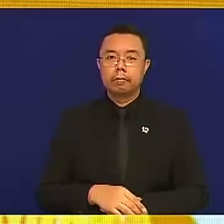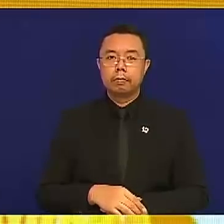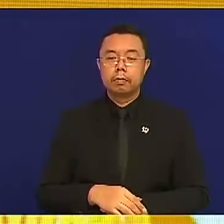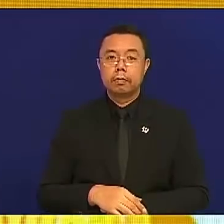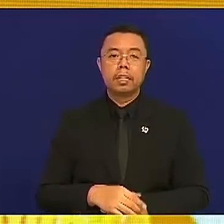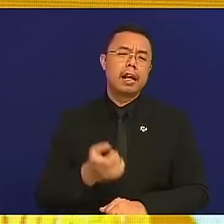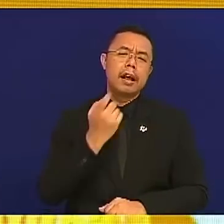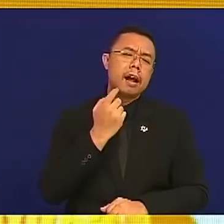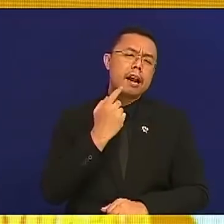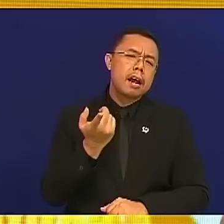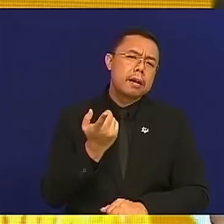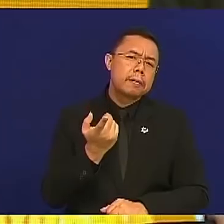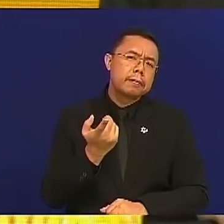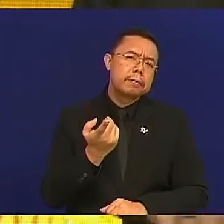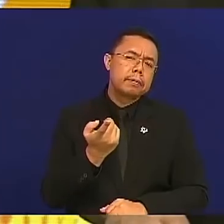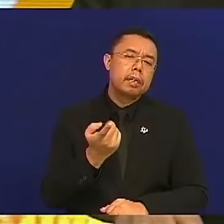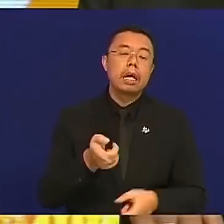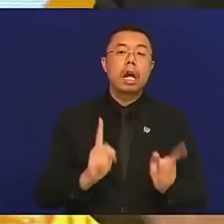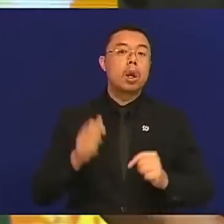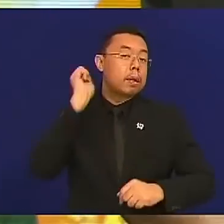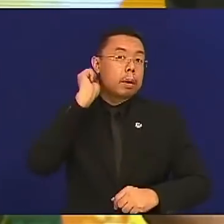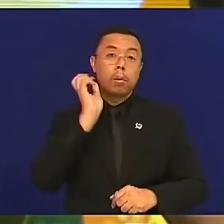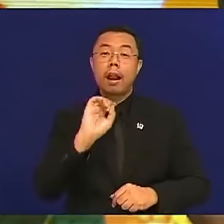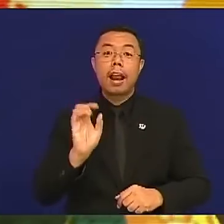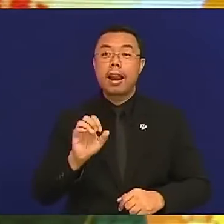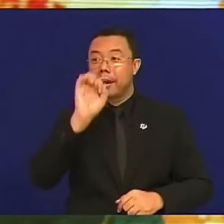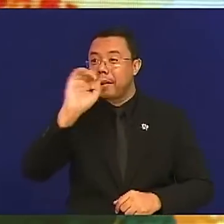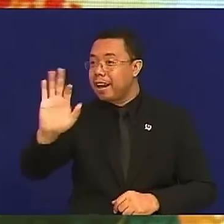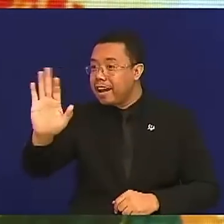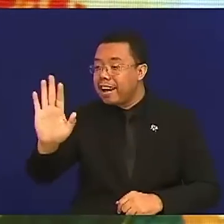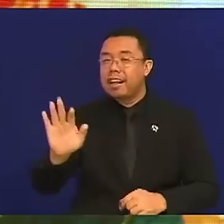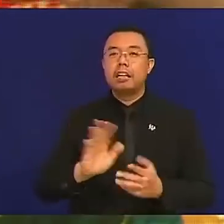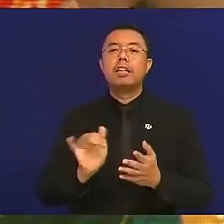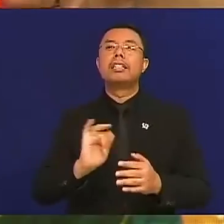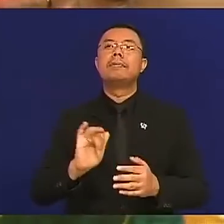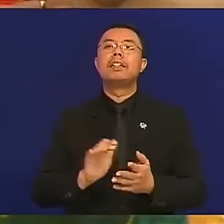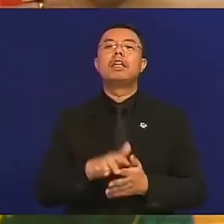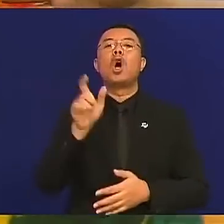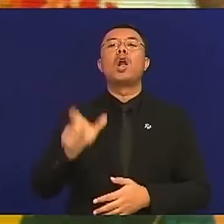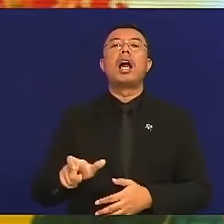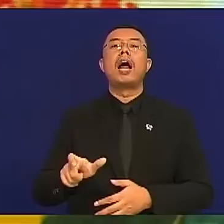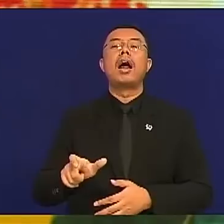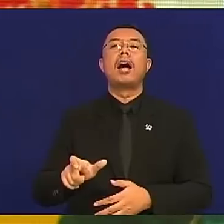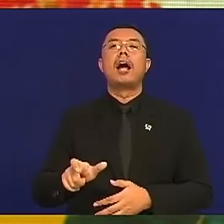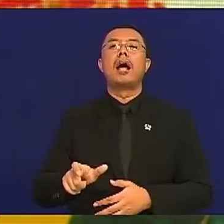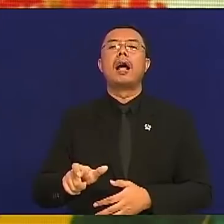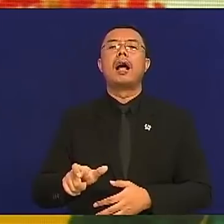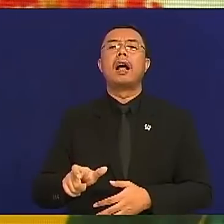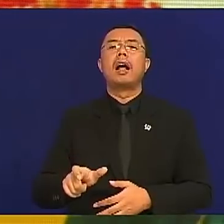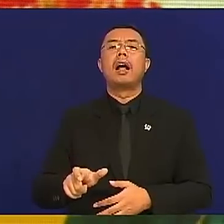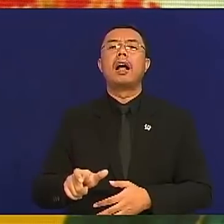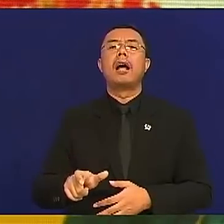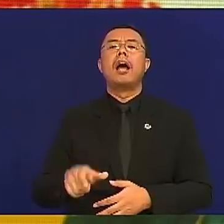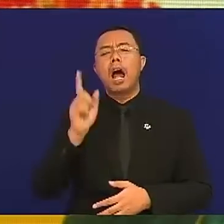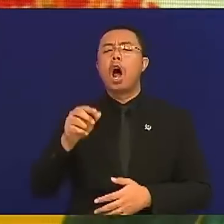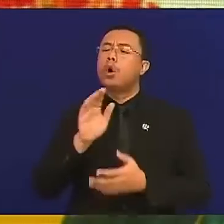Dan kadang-kadang kalau ibu-ibu lain menyapa dia, itu menyapa seperti orang yang perlu